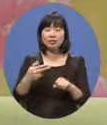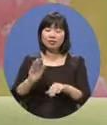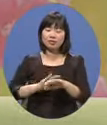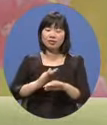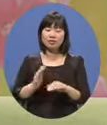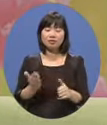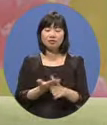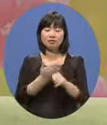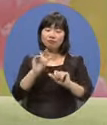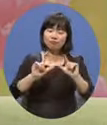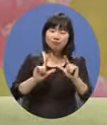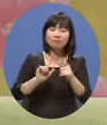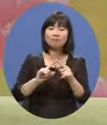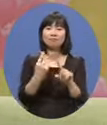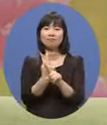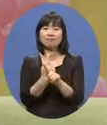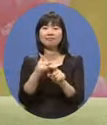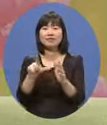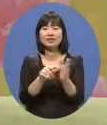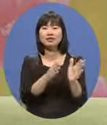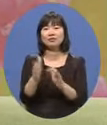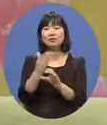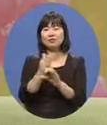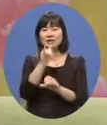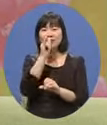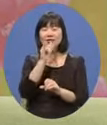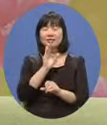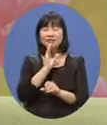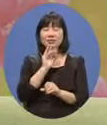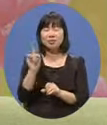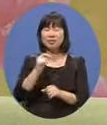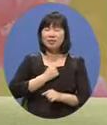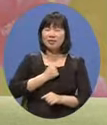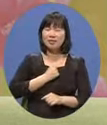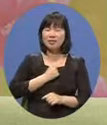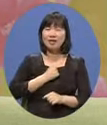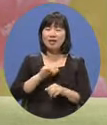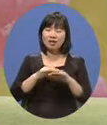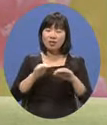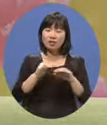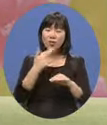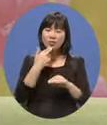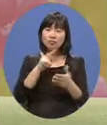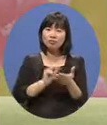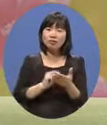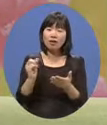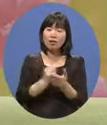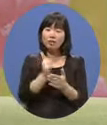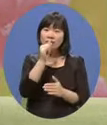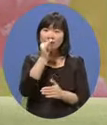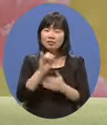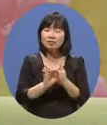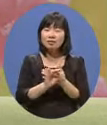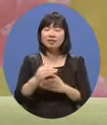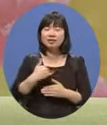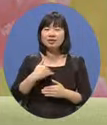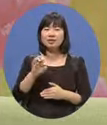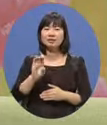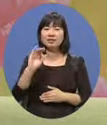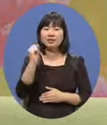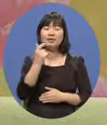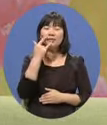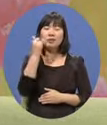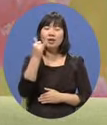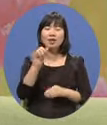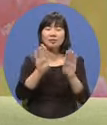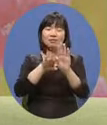잘못된 양육 태도들 고쳐보는 시간 마련하고 있습니다. 뭔가 답답하게 풀어지지 않는 문제들을 갖고 계신가요? 저희 EBS 부모의